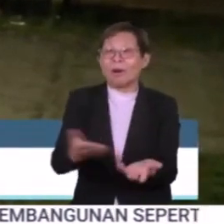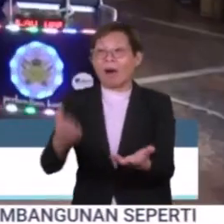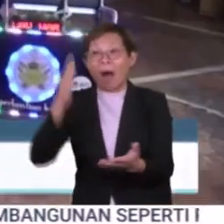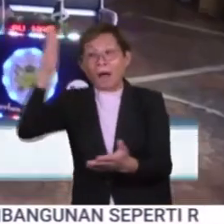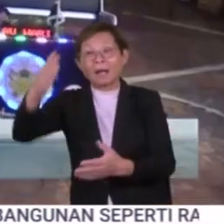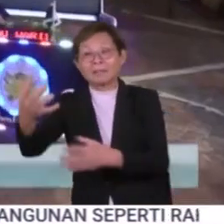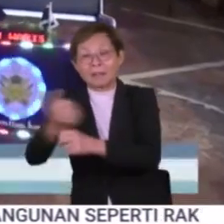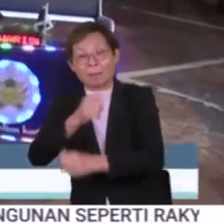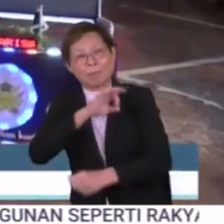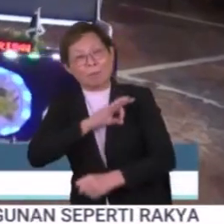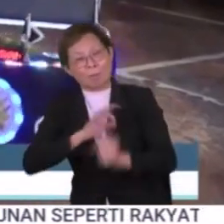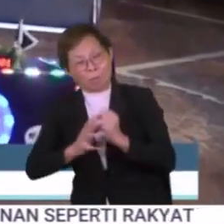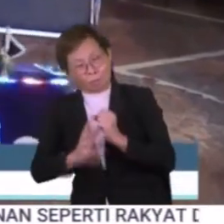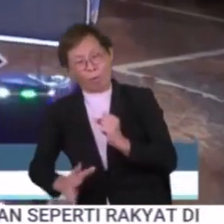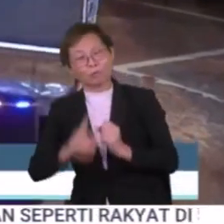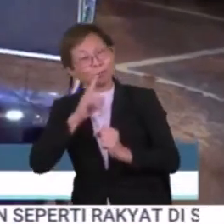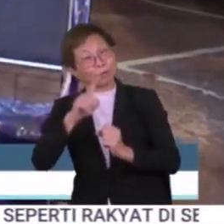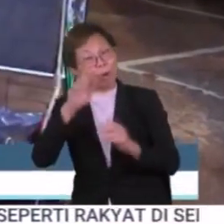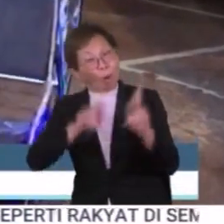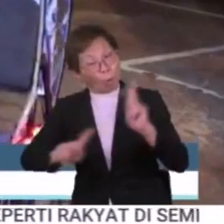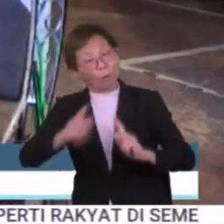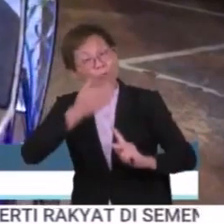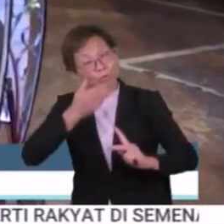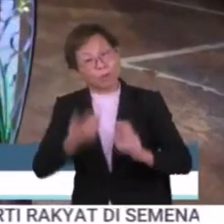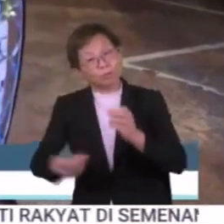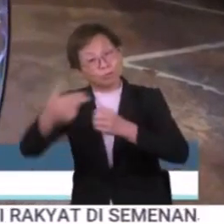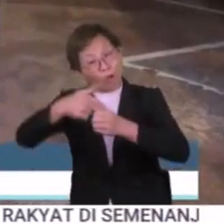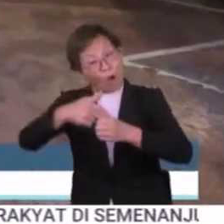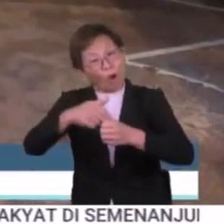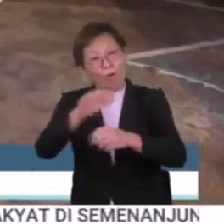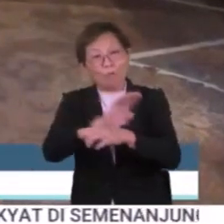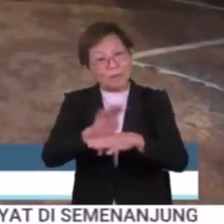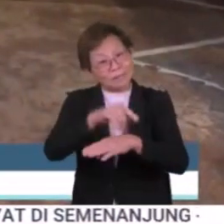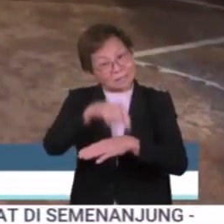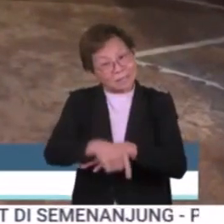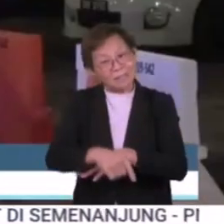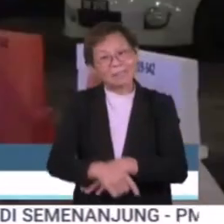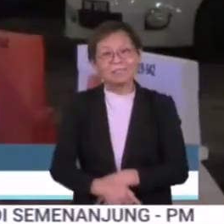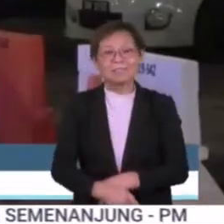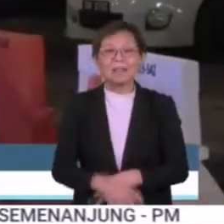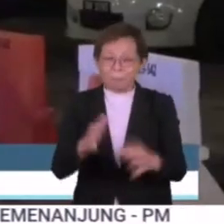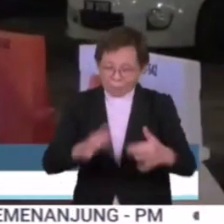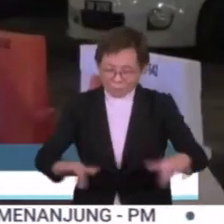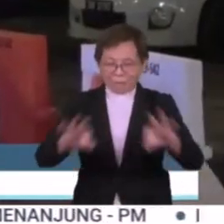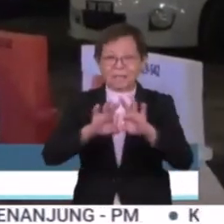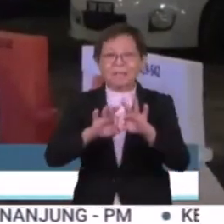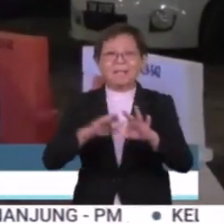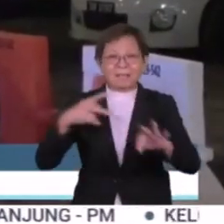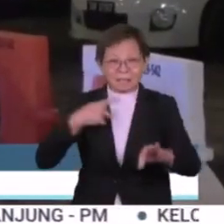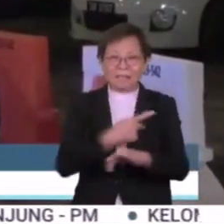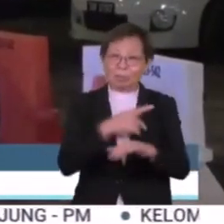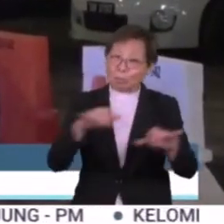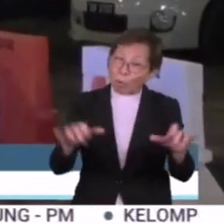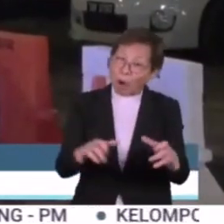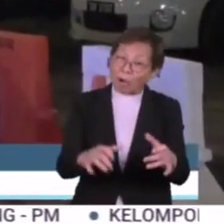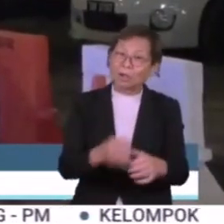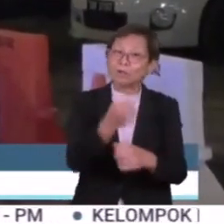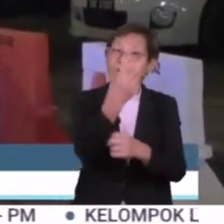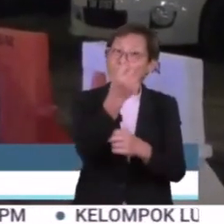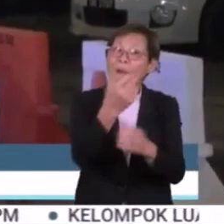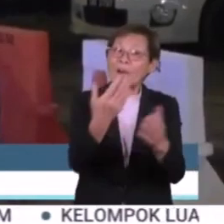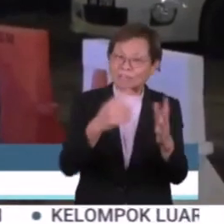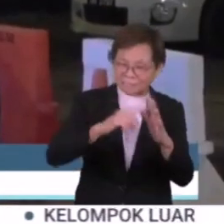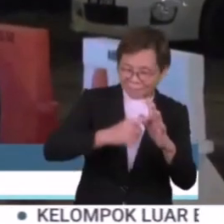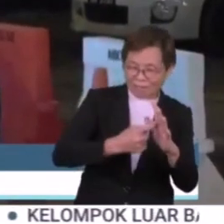pun akan masuk. So, penting kepada kita untuk create demand dulu. That's why kita buat ni, kita buat 12